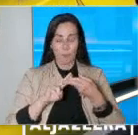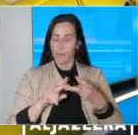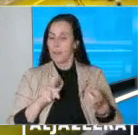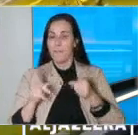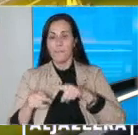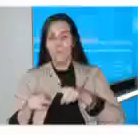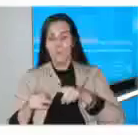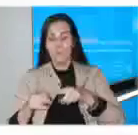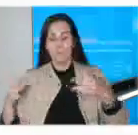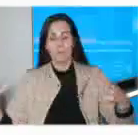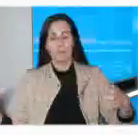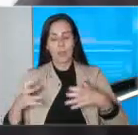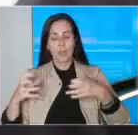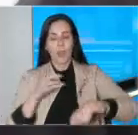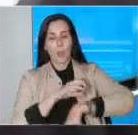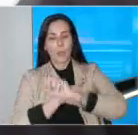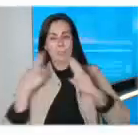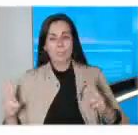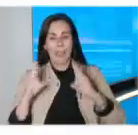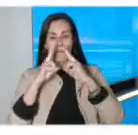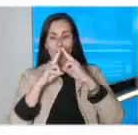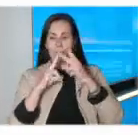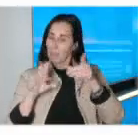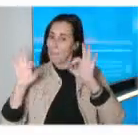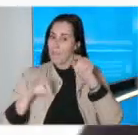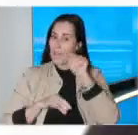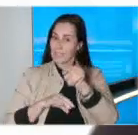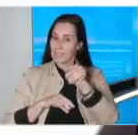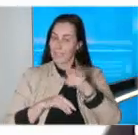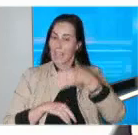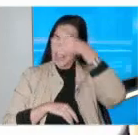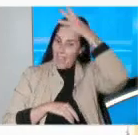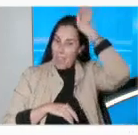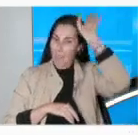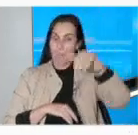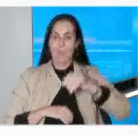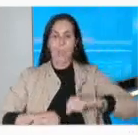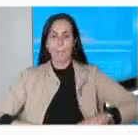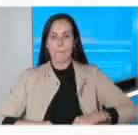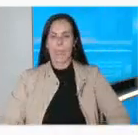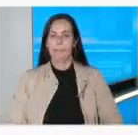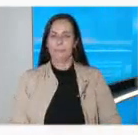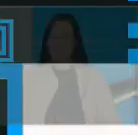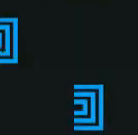ובין המועדון הפריזאי פאז'ה, הבית של מסי, נוימר ואמבפה?